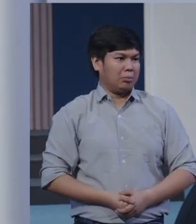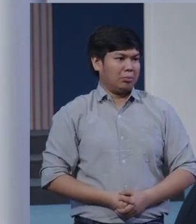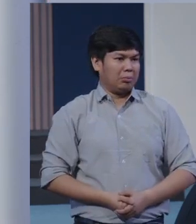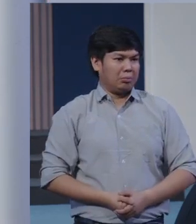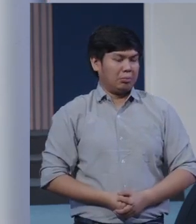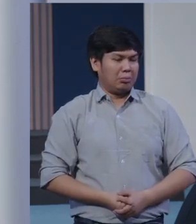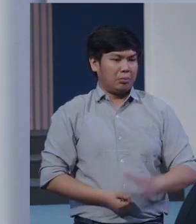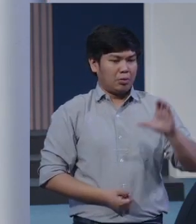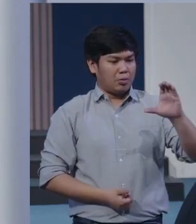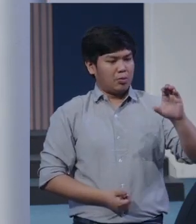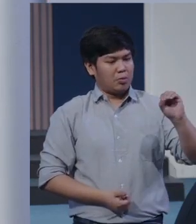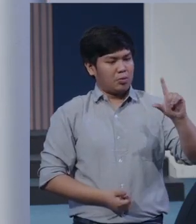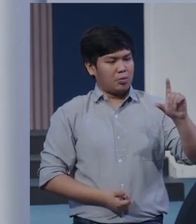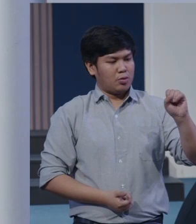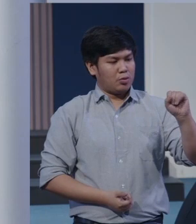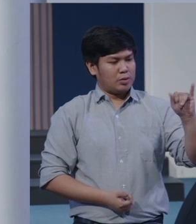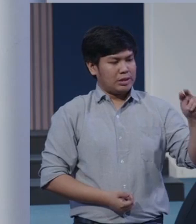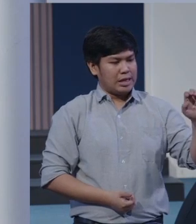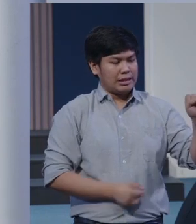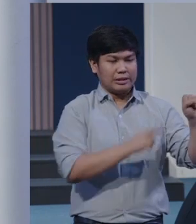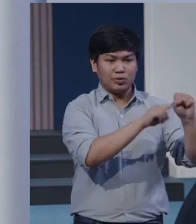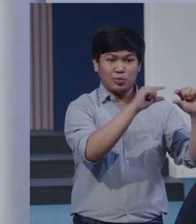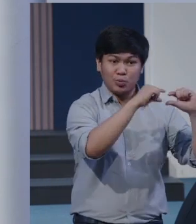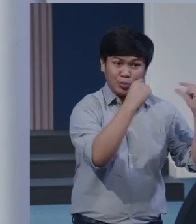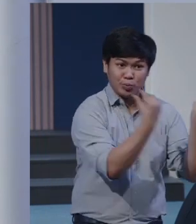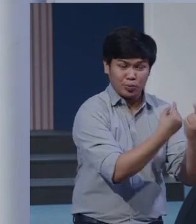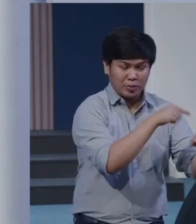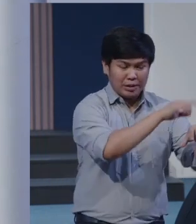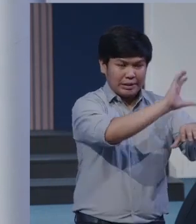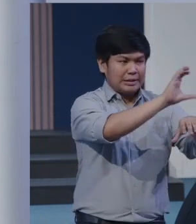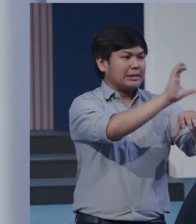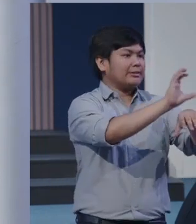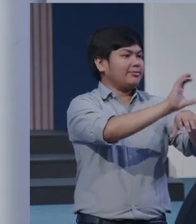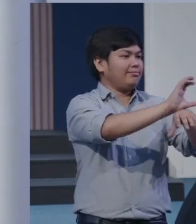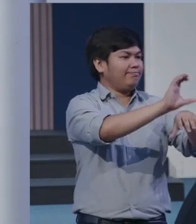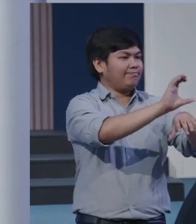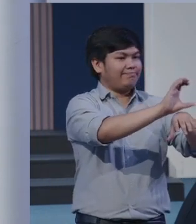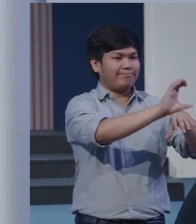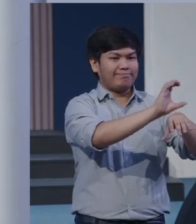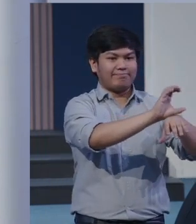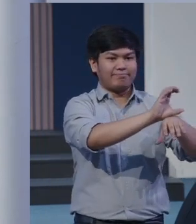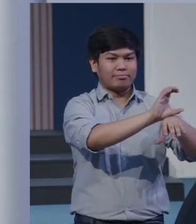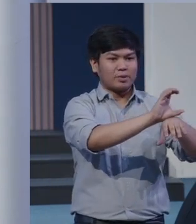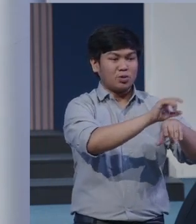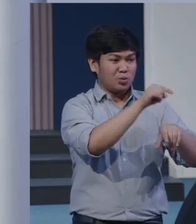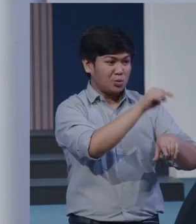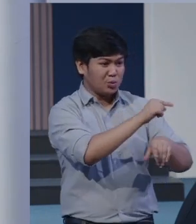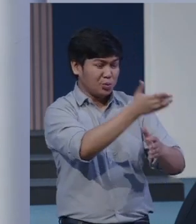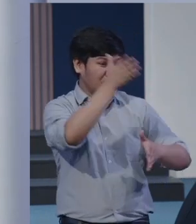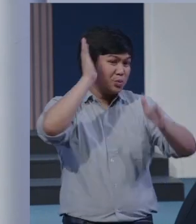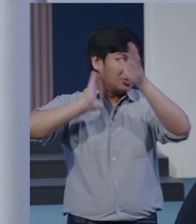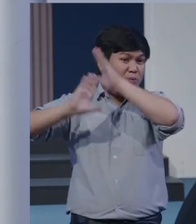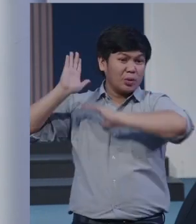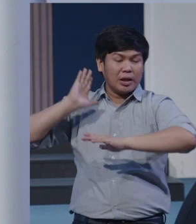kolose mga sinulatan ni Pablo dito ang magbulaan sa isa't isa sa kanilang dating